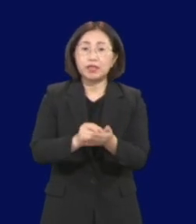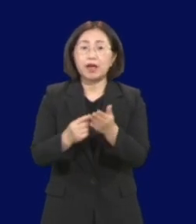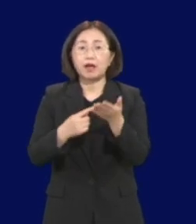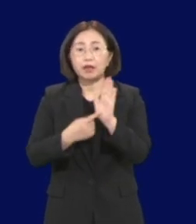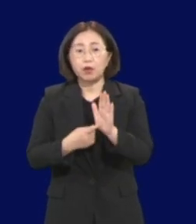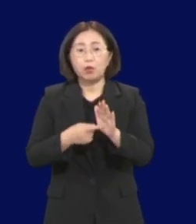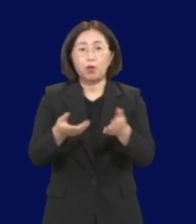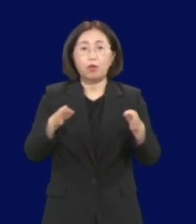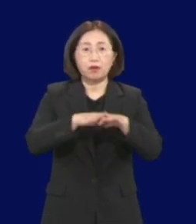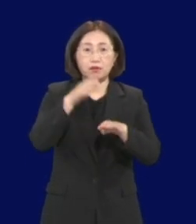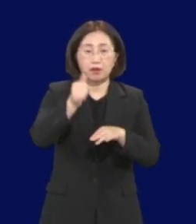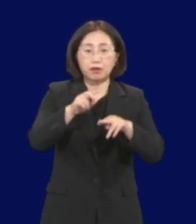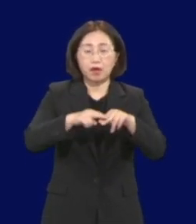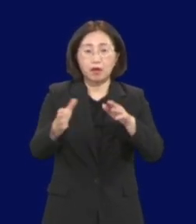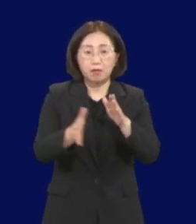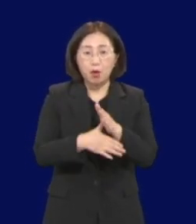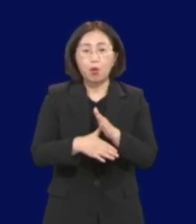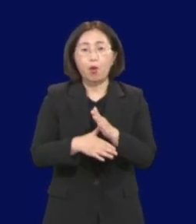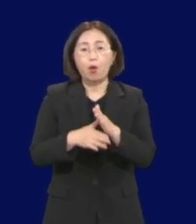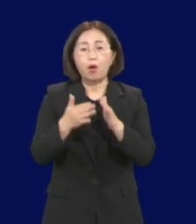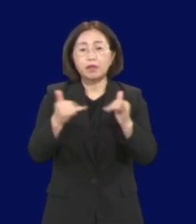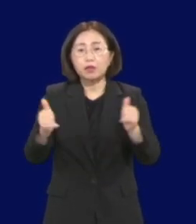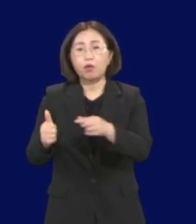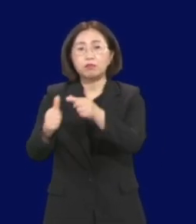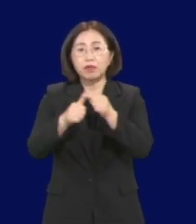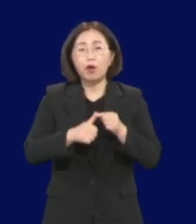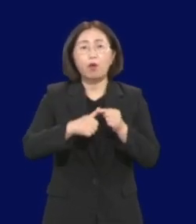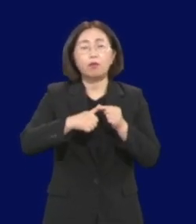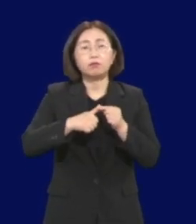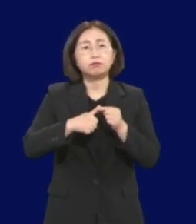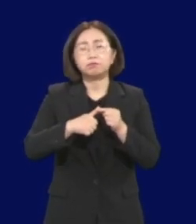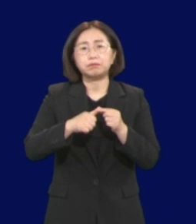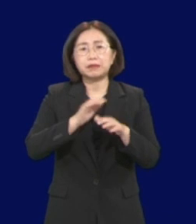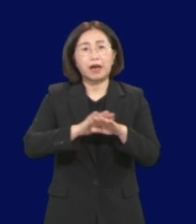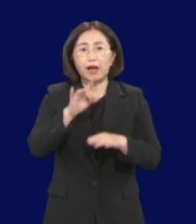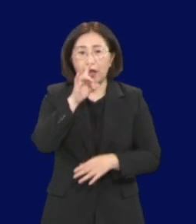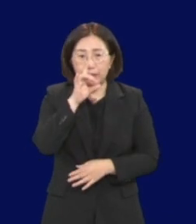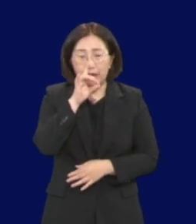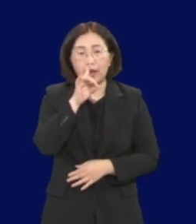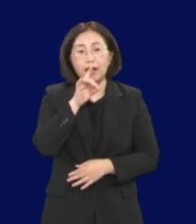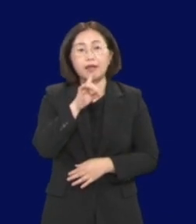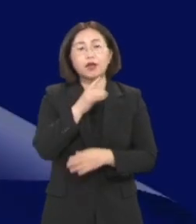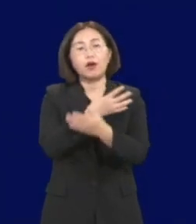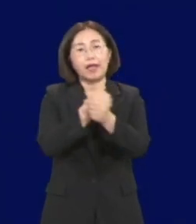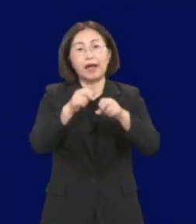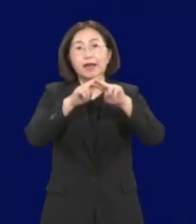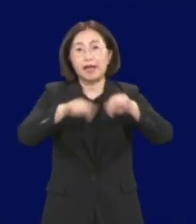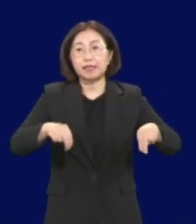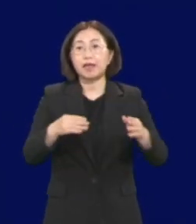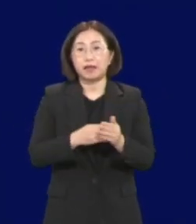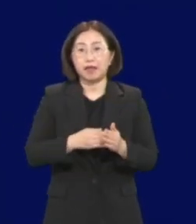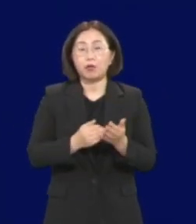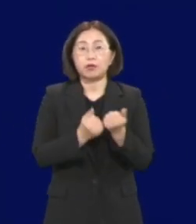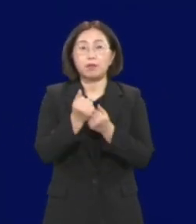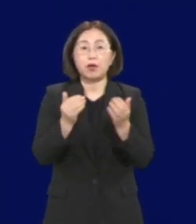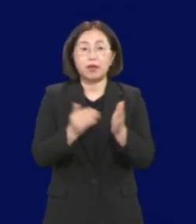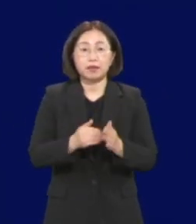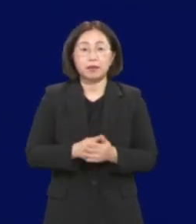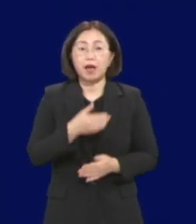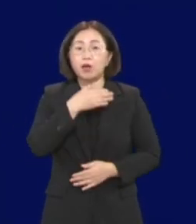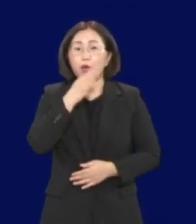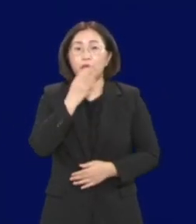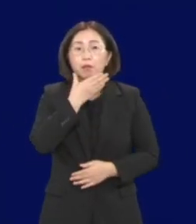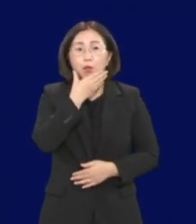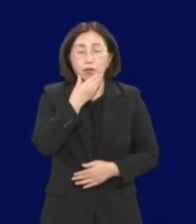부제와 결혼 직원에 대한 채용이 제대로 이루지지 않았다고 해지 사유를 설명했습니다 무엇보다 노인 복지에 대한